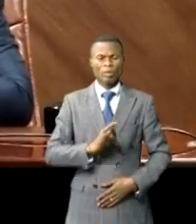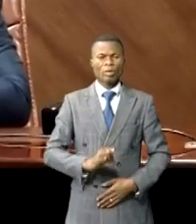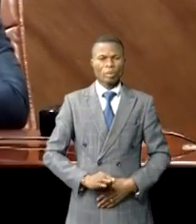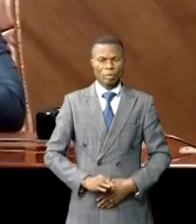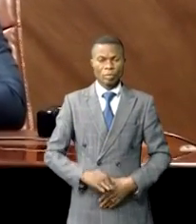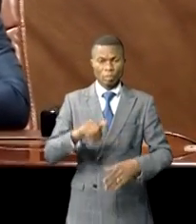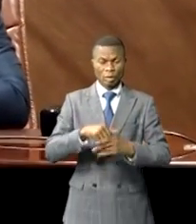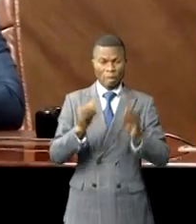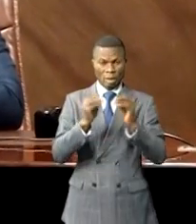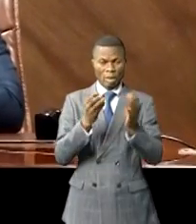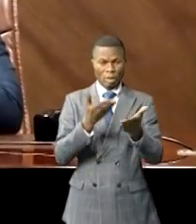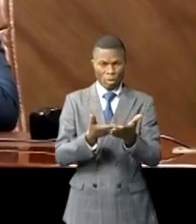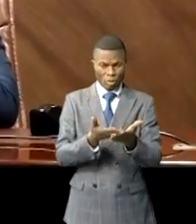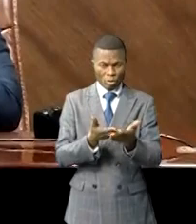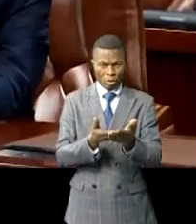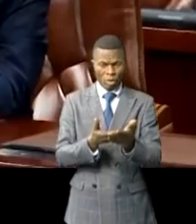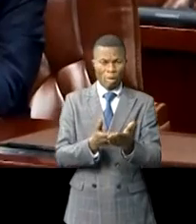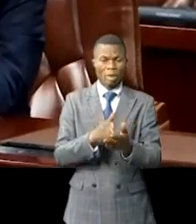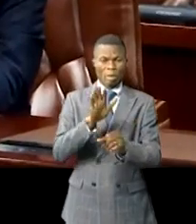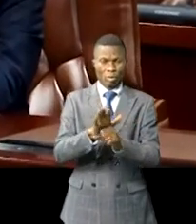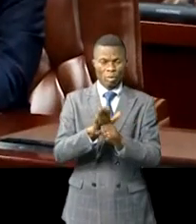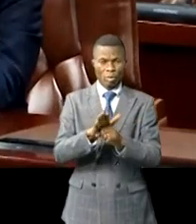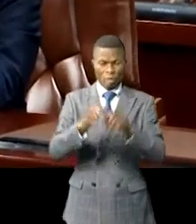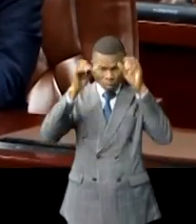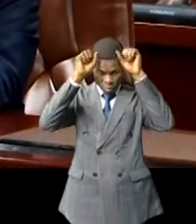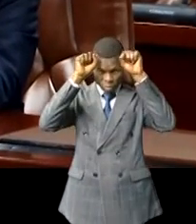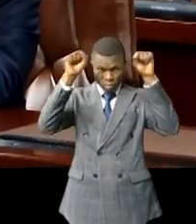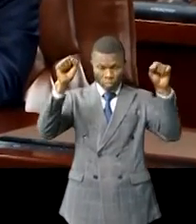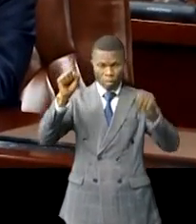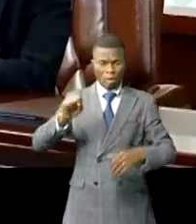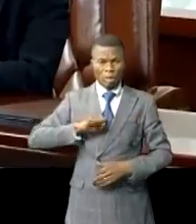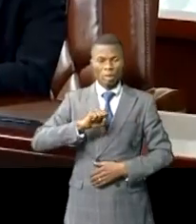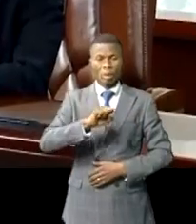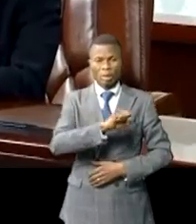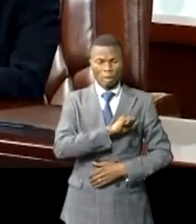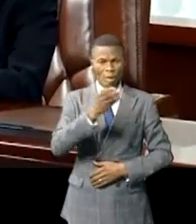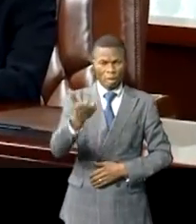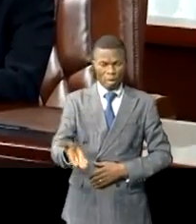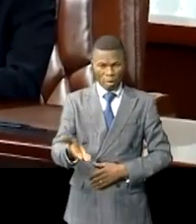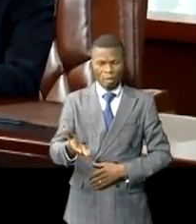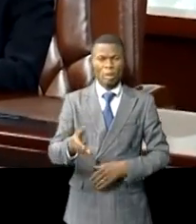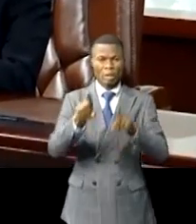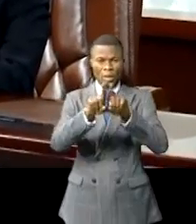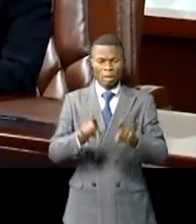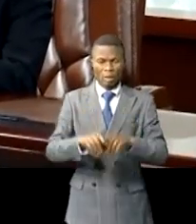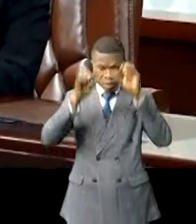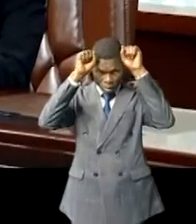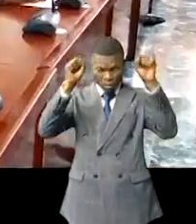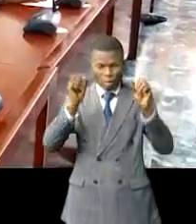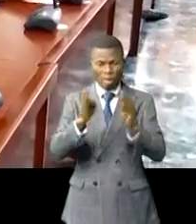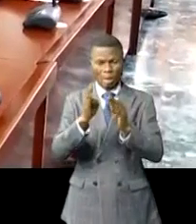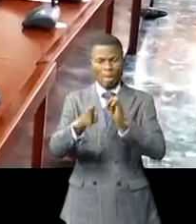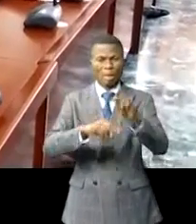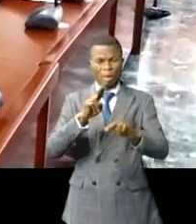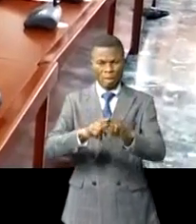Au cours de cette rencontre à laquelle ont pris part les présidents du Sénat Bahati Lukwebo et de l'Assemblée nationale